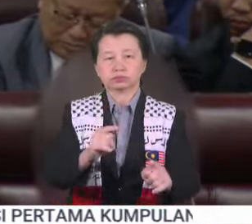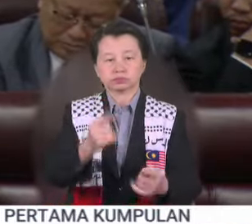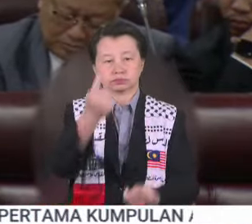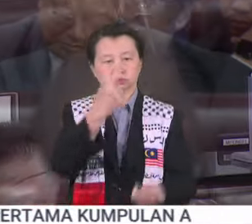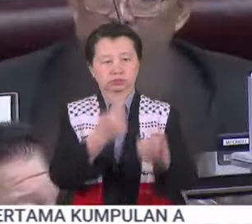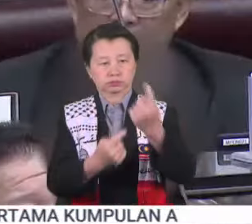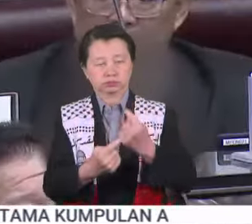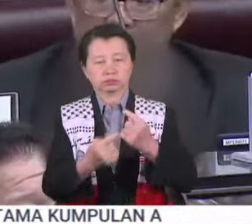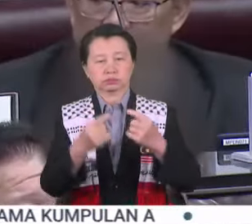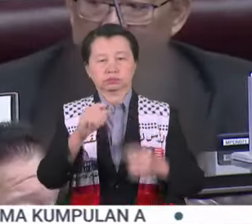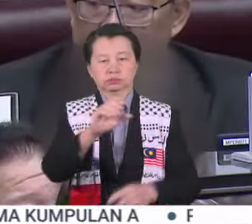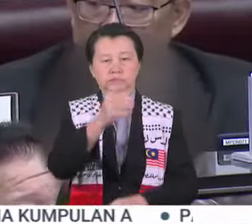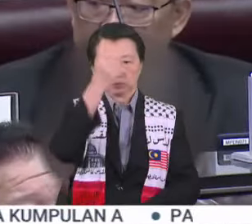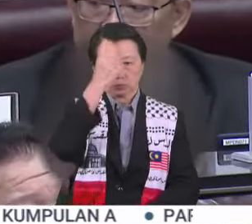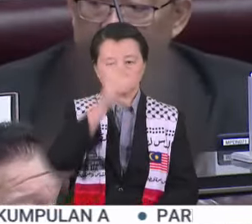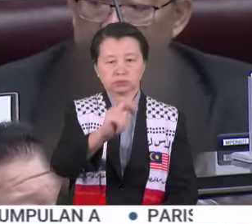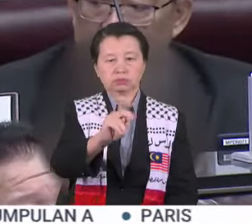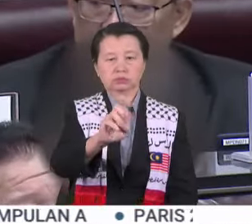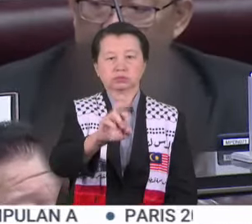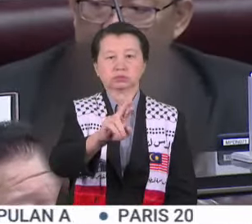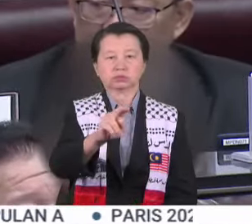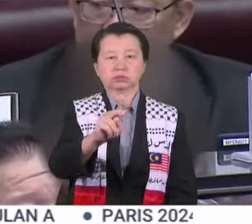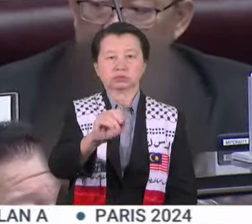dikemukakan Senator Datuk noraini Idris